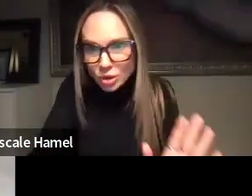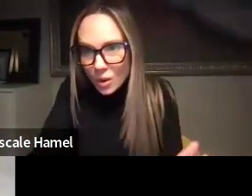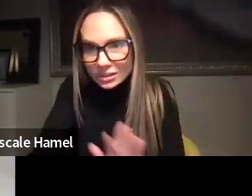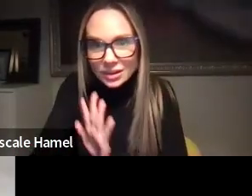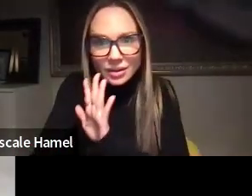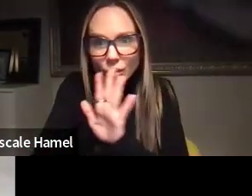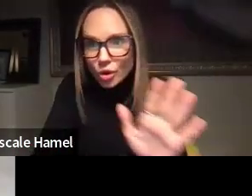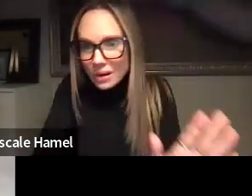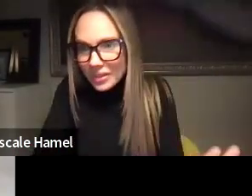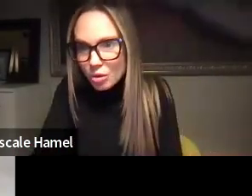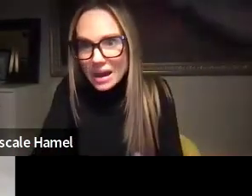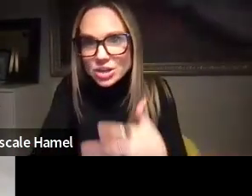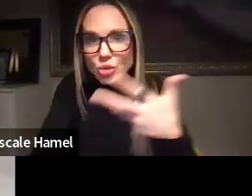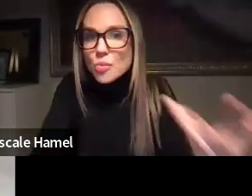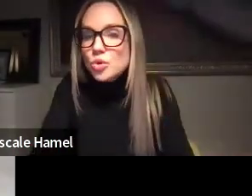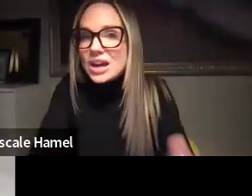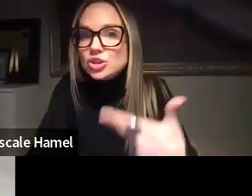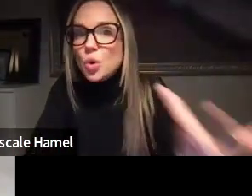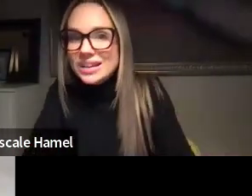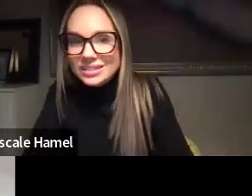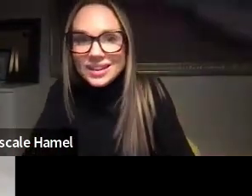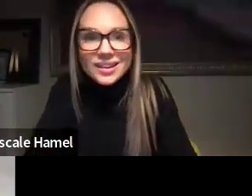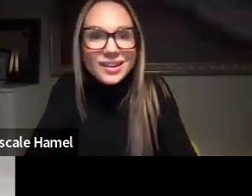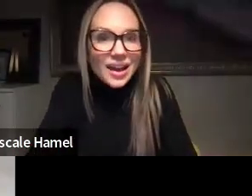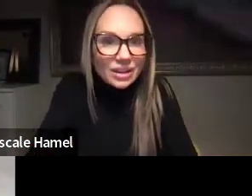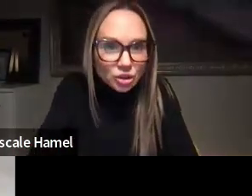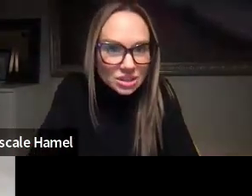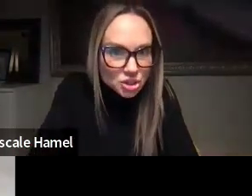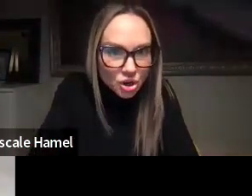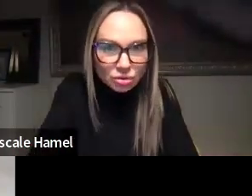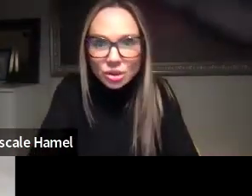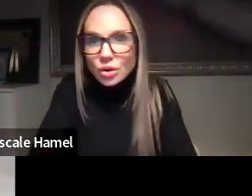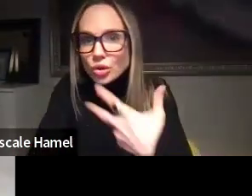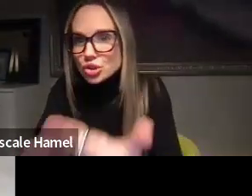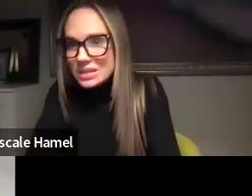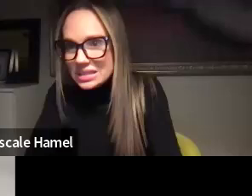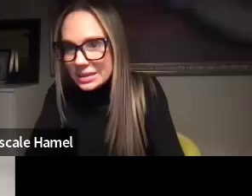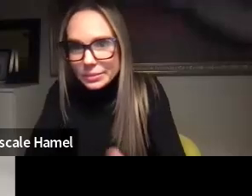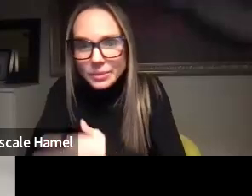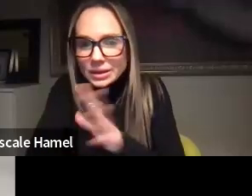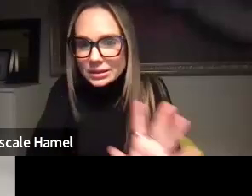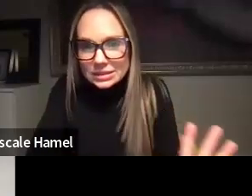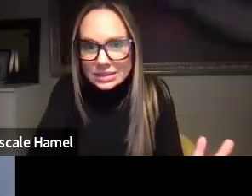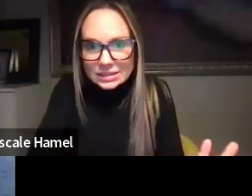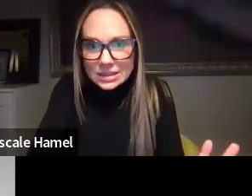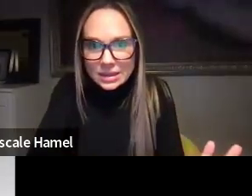c'est des coupes droites. On a un pantalon beige un peu plus large pour l'été avec le t-shirt. On a une chemise